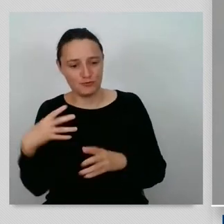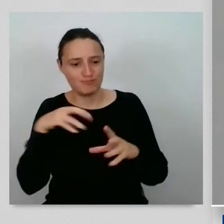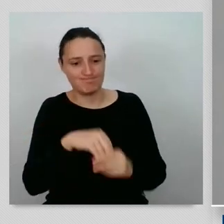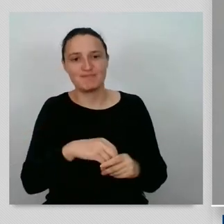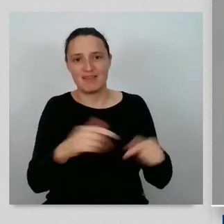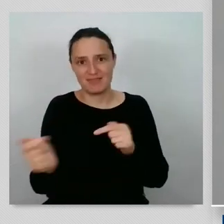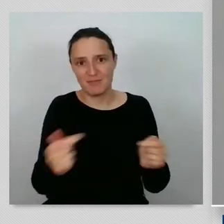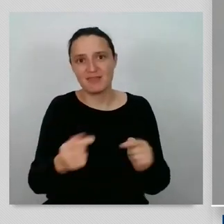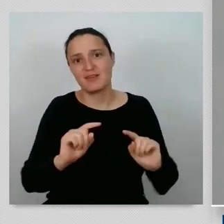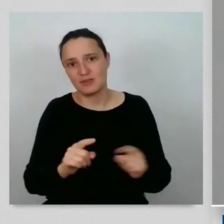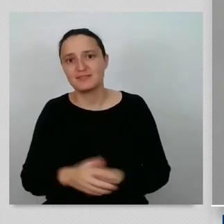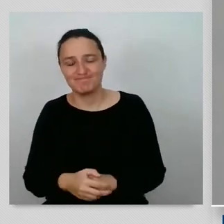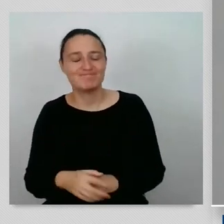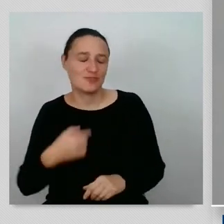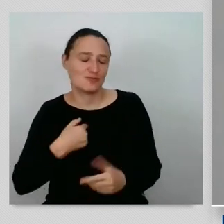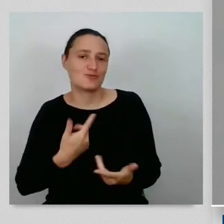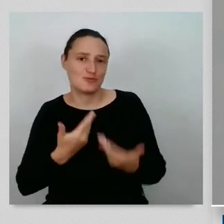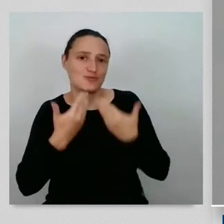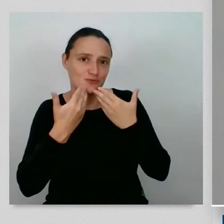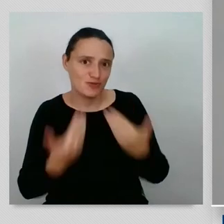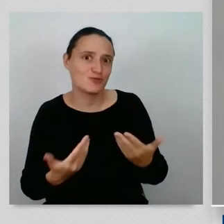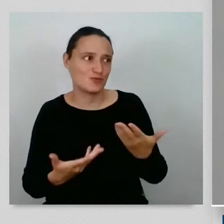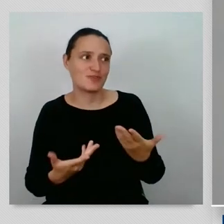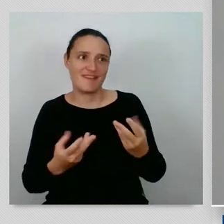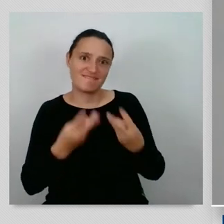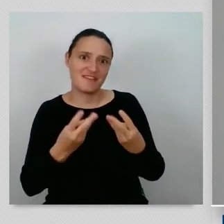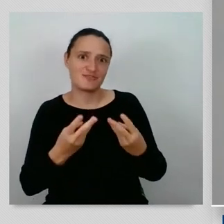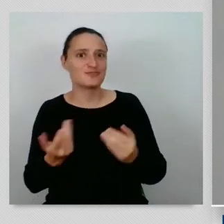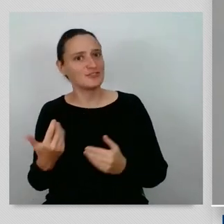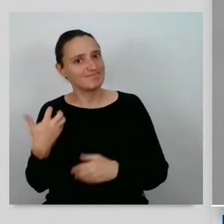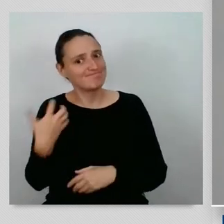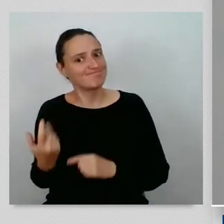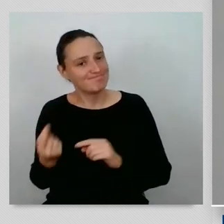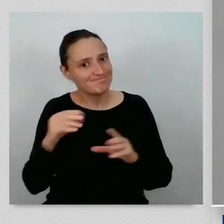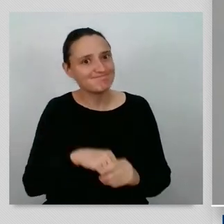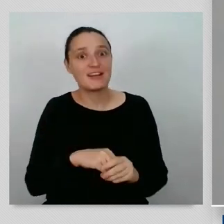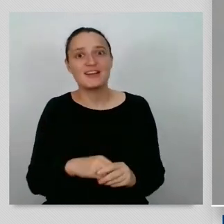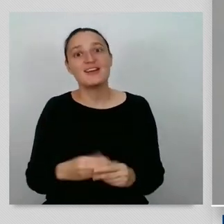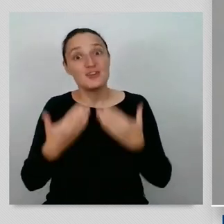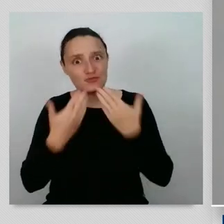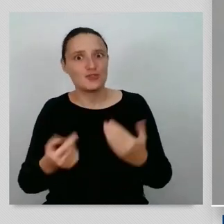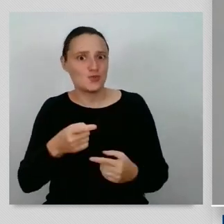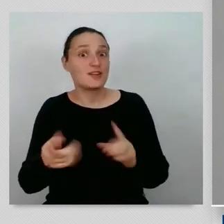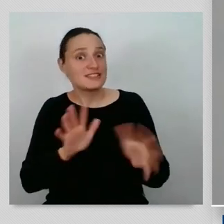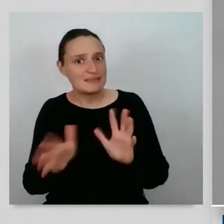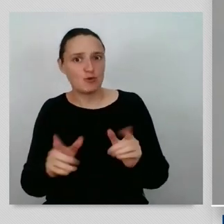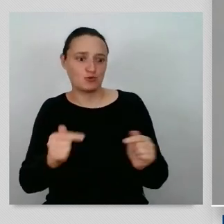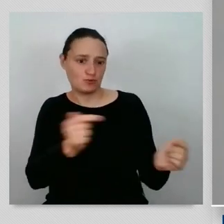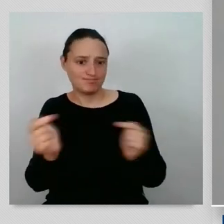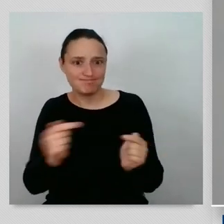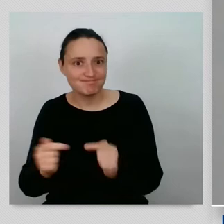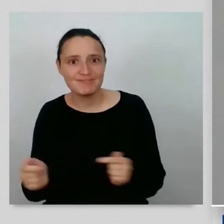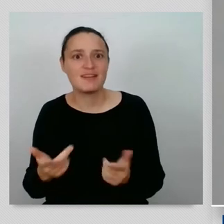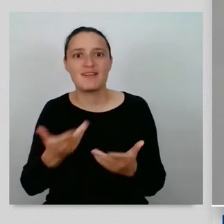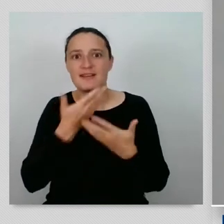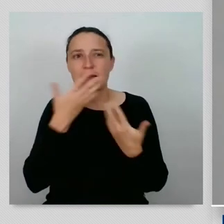udziału. To zaszczyt i wyróżnienie, a temat tak ważki, że dobrze, że w takim formacie mamy szansę o nim rozmawiać, unikając